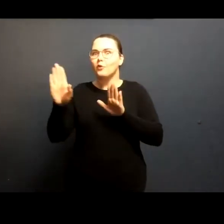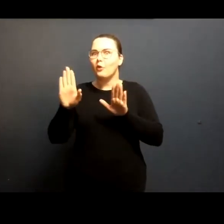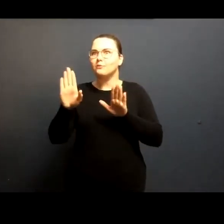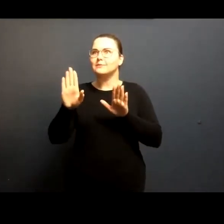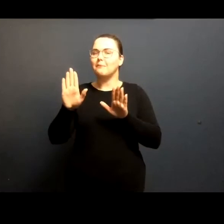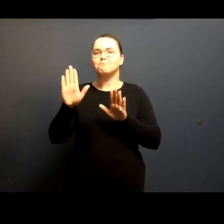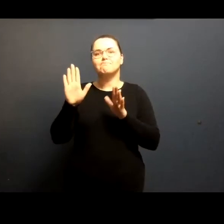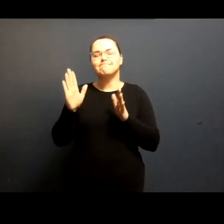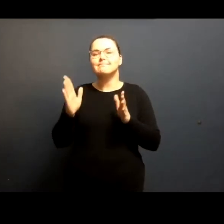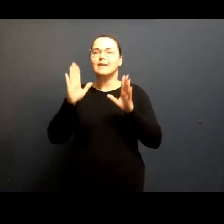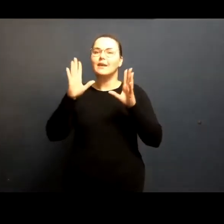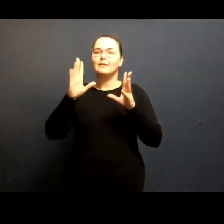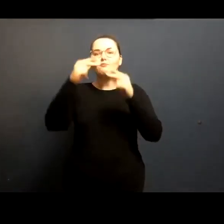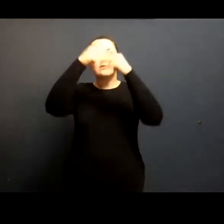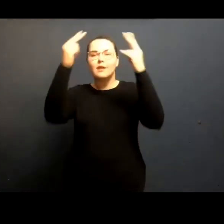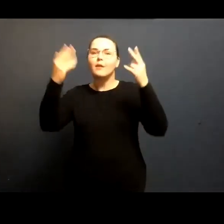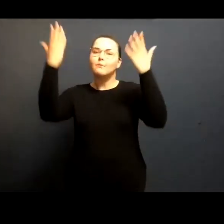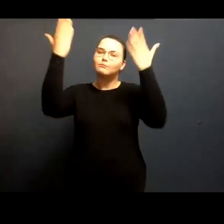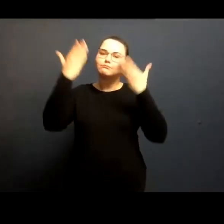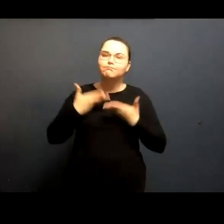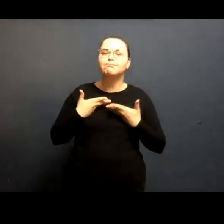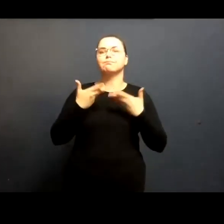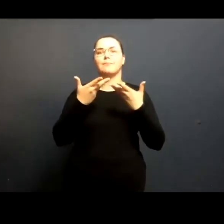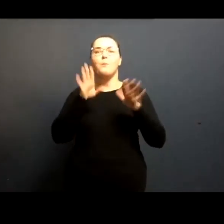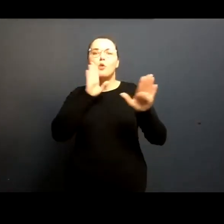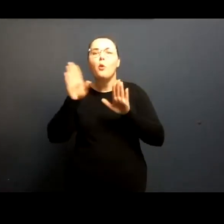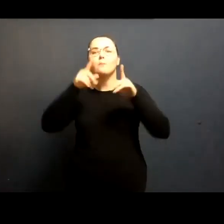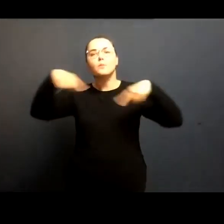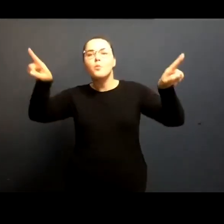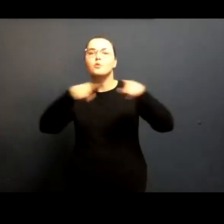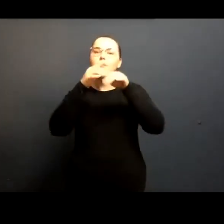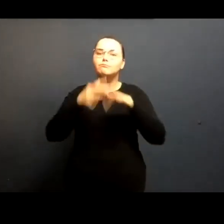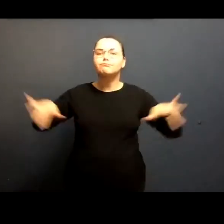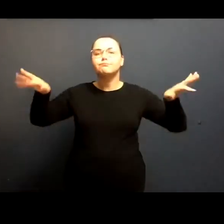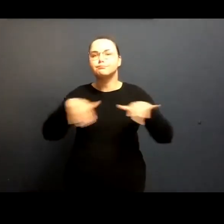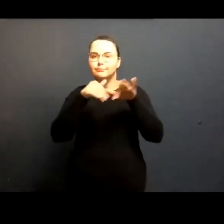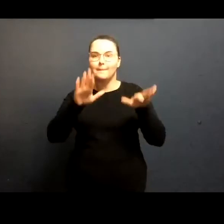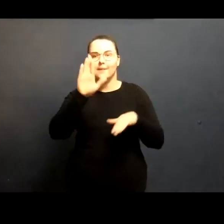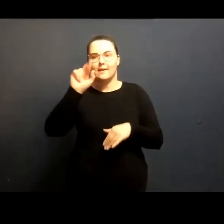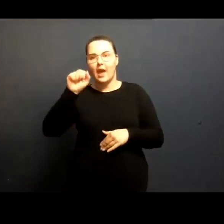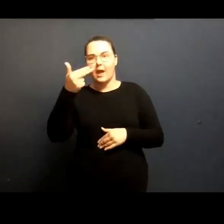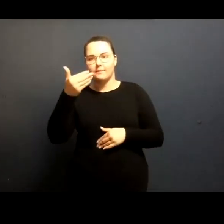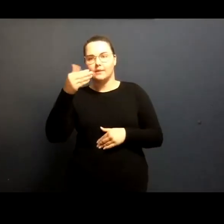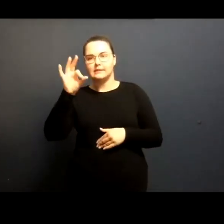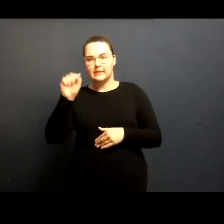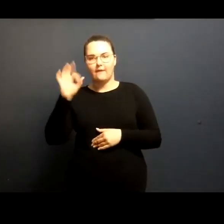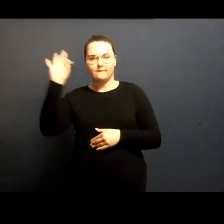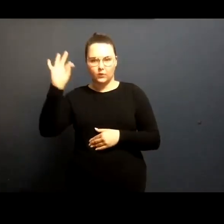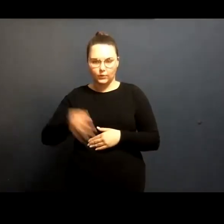Piękny cytat jednego z respondentów. No i cała sfera naprawdę odcieni